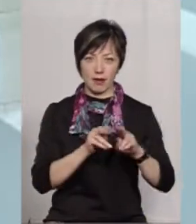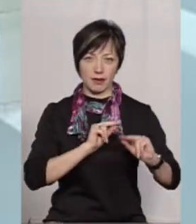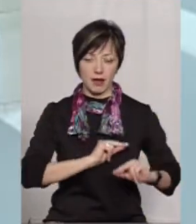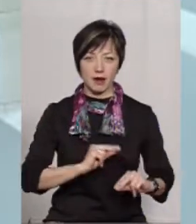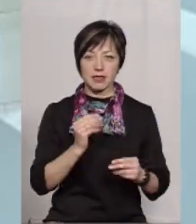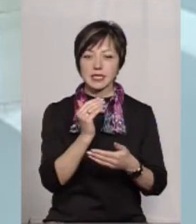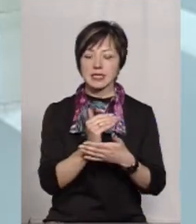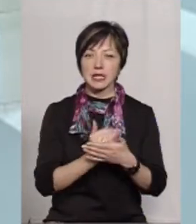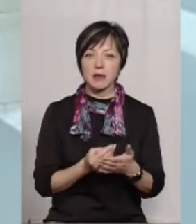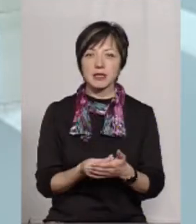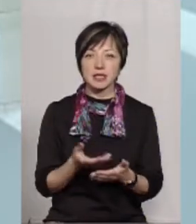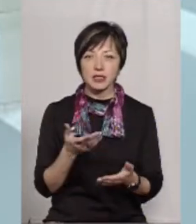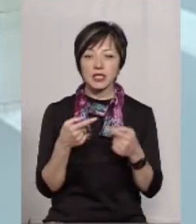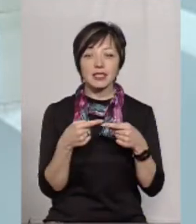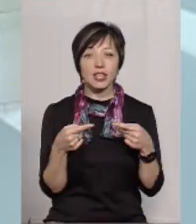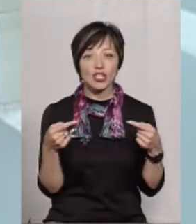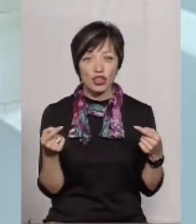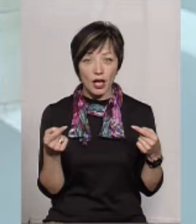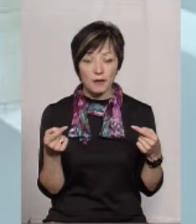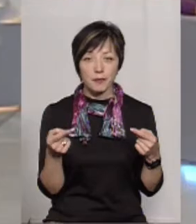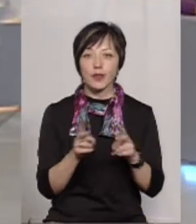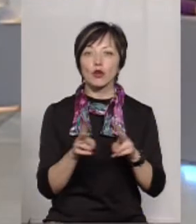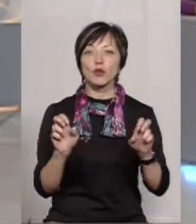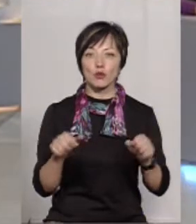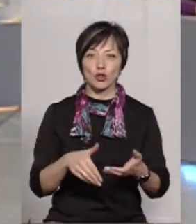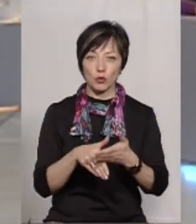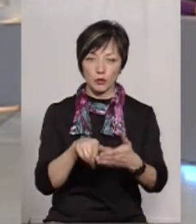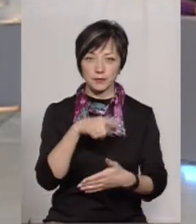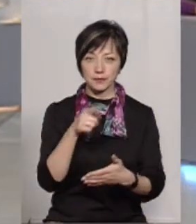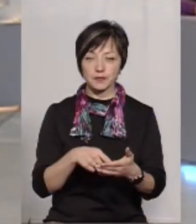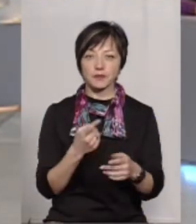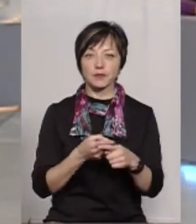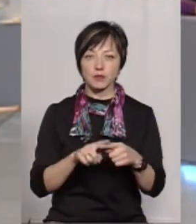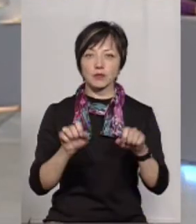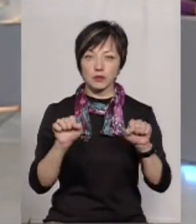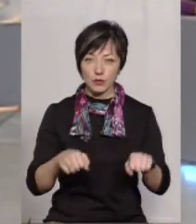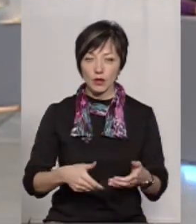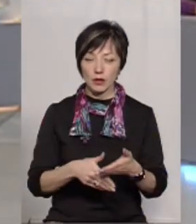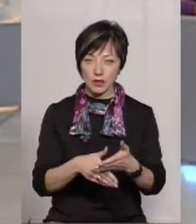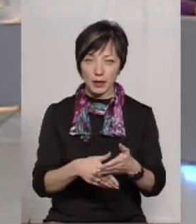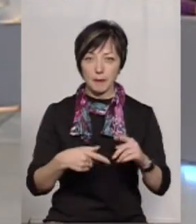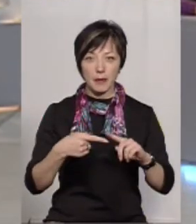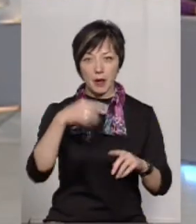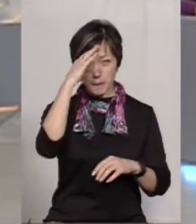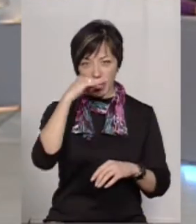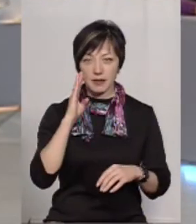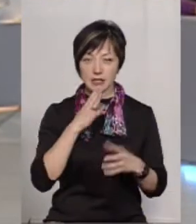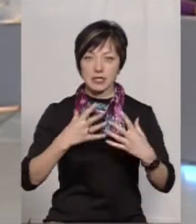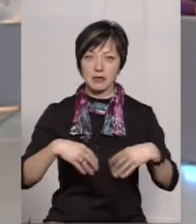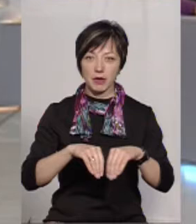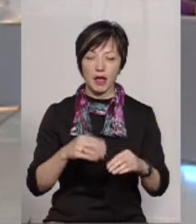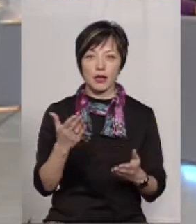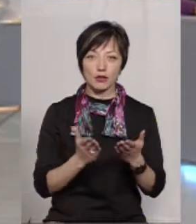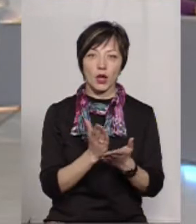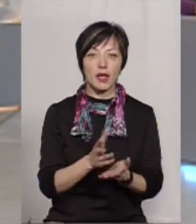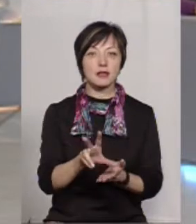його системи цінності, тих речей. Хто може в цьому допомогти? Цьому можуть допомогти, перше, це батьківська сім'я, якщо